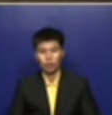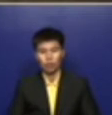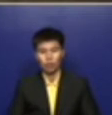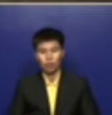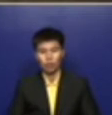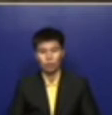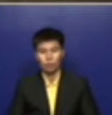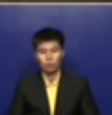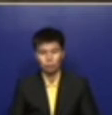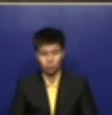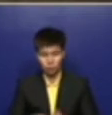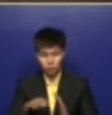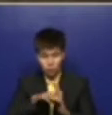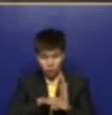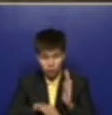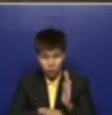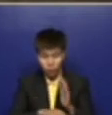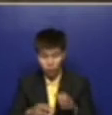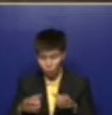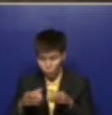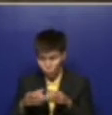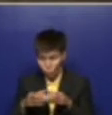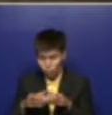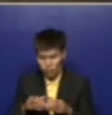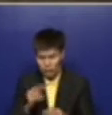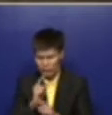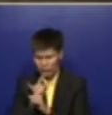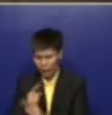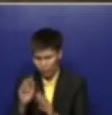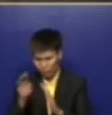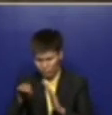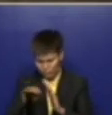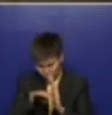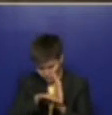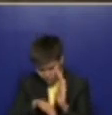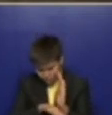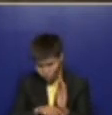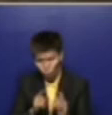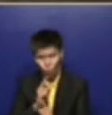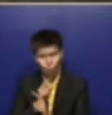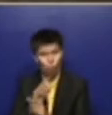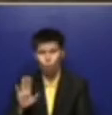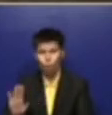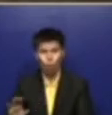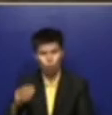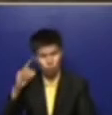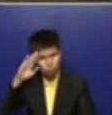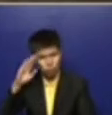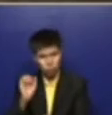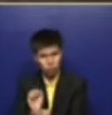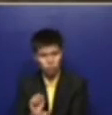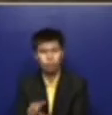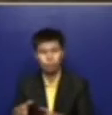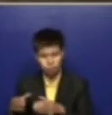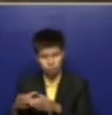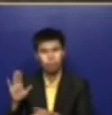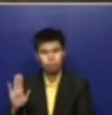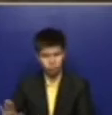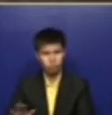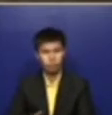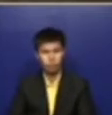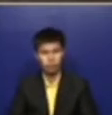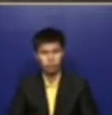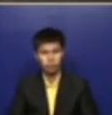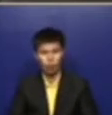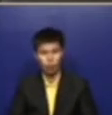เป็นการปฏิบัติของหน่วยปฏิบัติที่ดำเนินการตามแผนของแต่ละหน่วยที่ดำเนินการอยู่แล้วนะครับขออนุญาตเน้นย้ำว่าในการดำเนิน